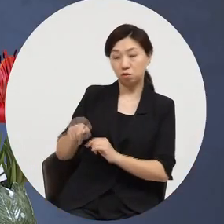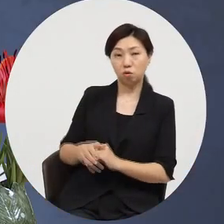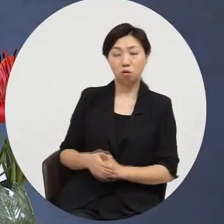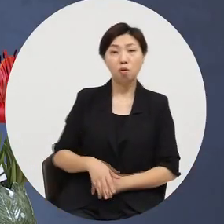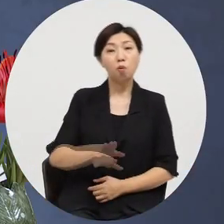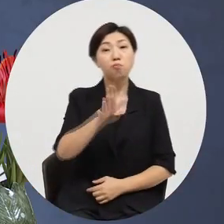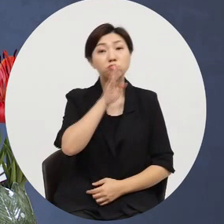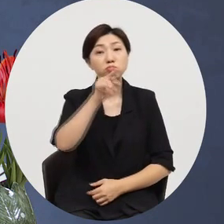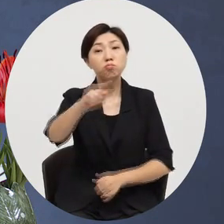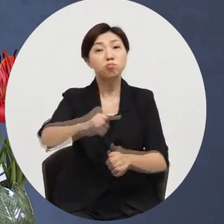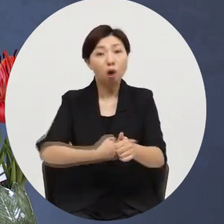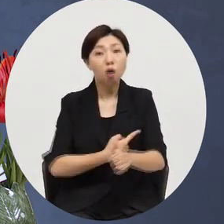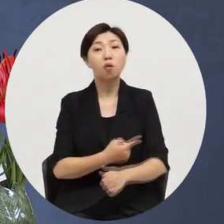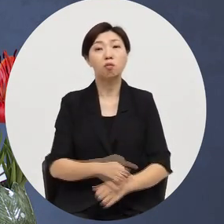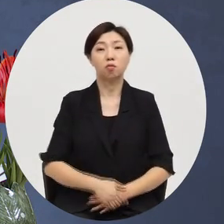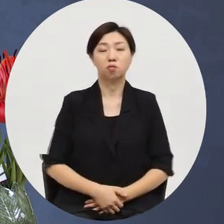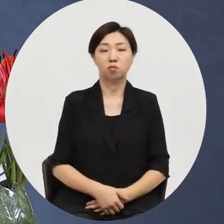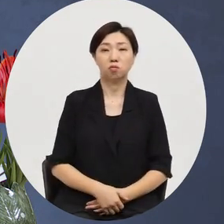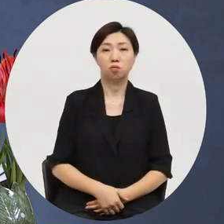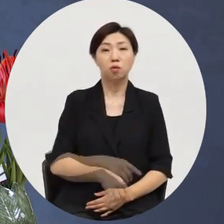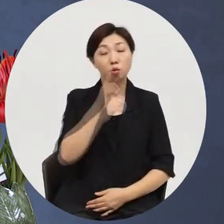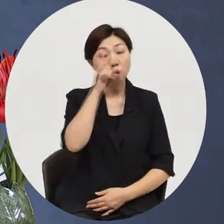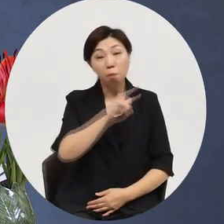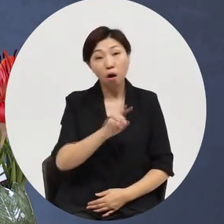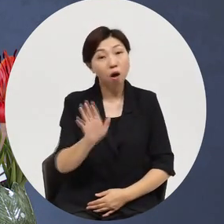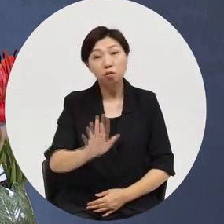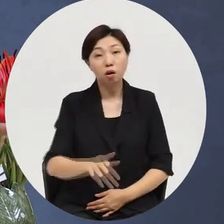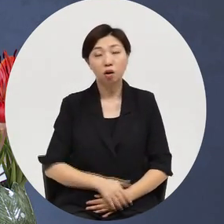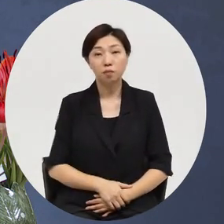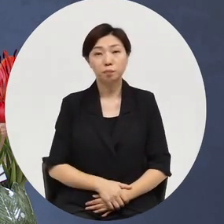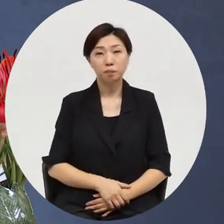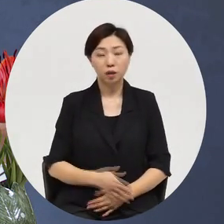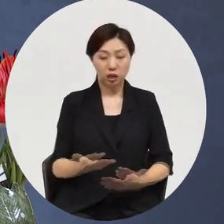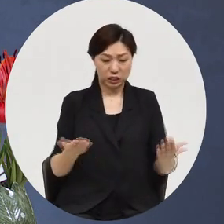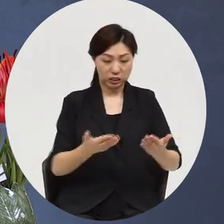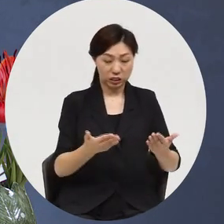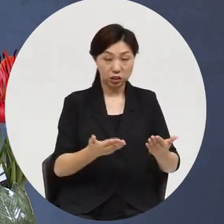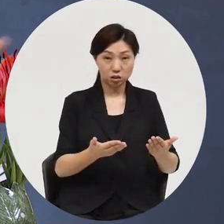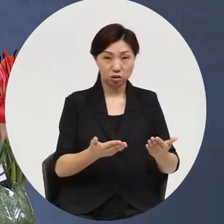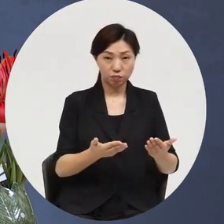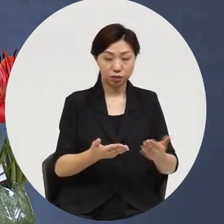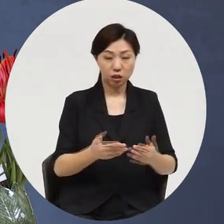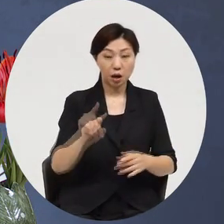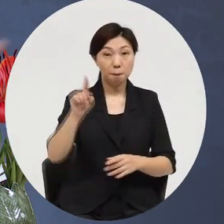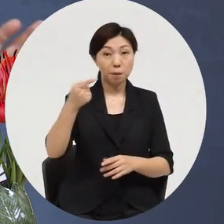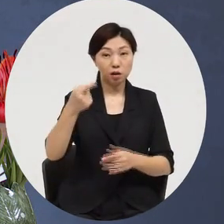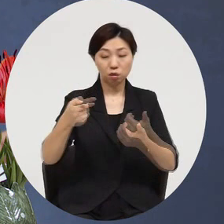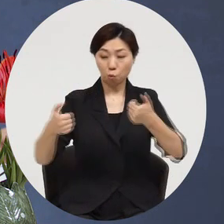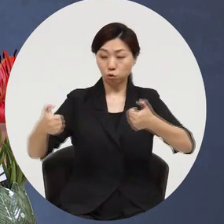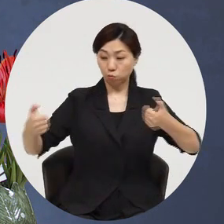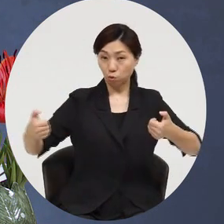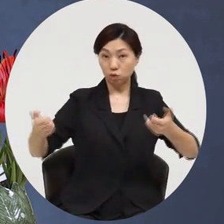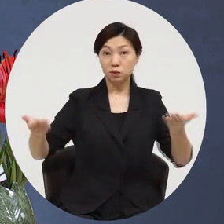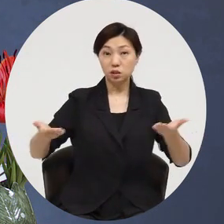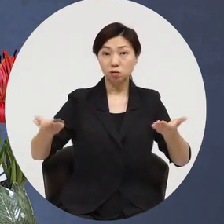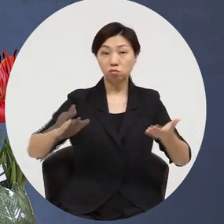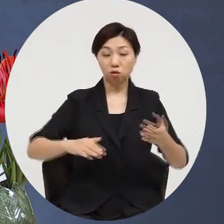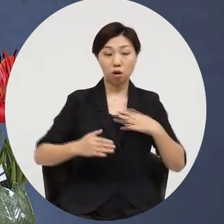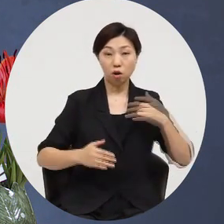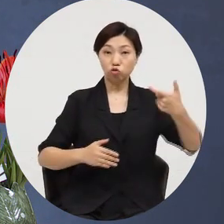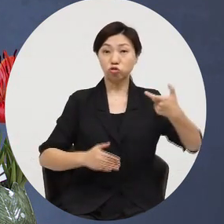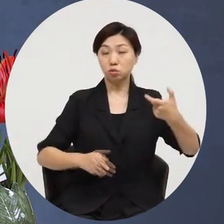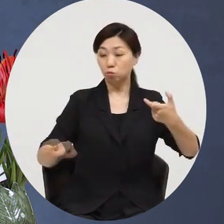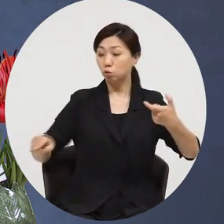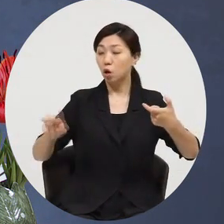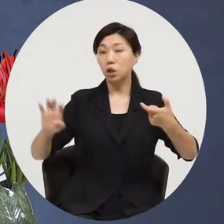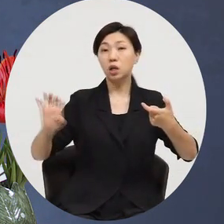당연하지. 속상한 그게 왜 생각이 듭니다. 나쁘노? 아, 네가 열심히 하니까 내 100의 일이 있는데 50, 50 하겠는데 네가 60하니 난 40만 하면